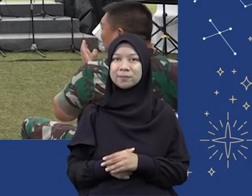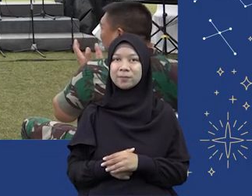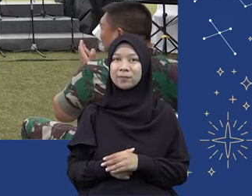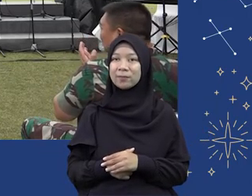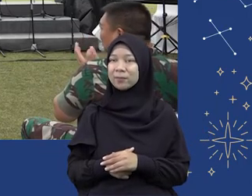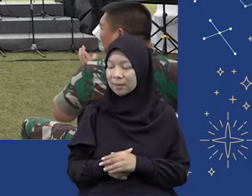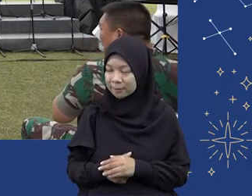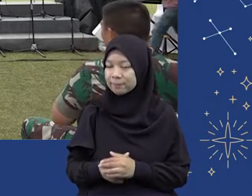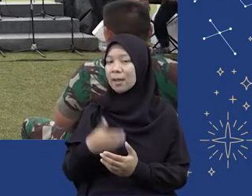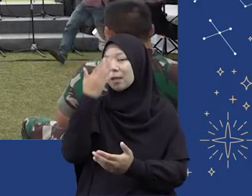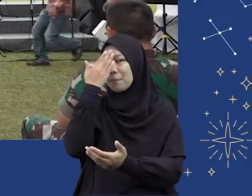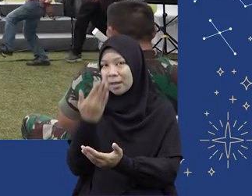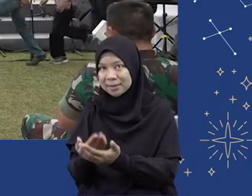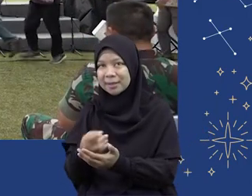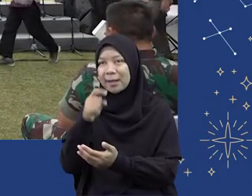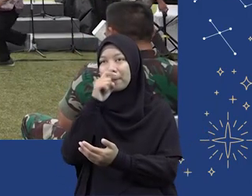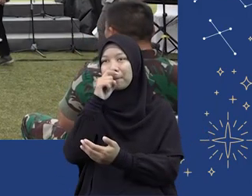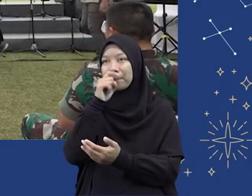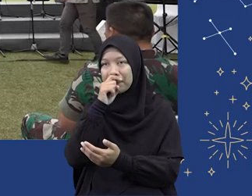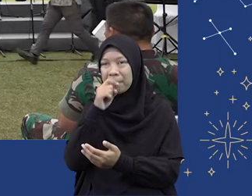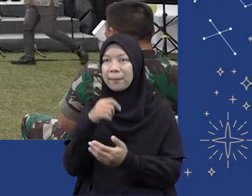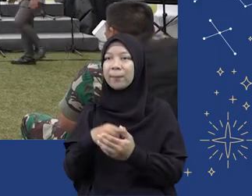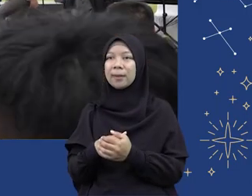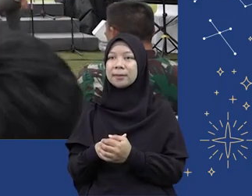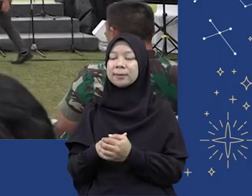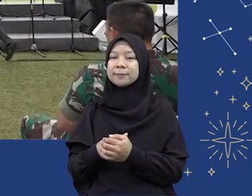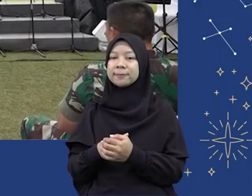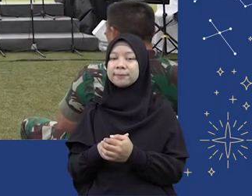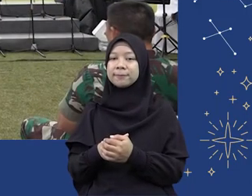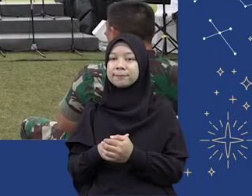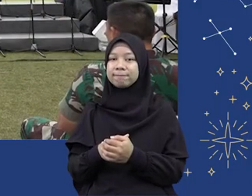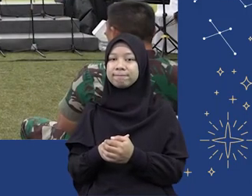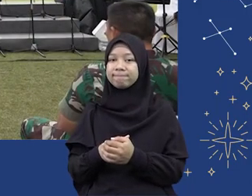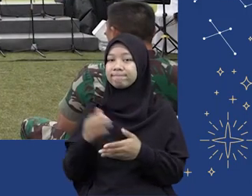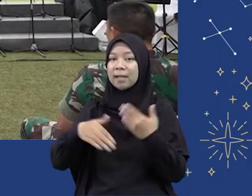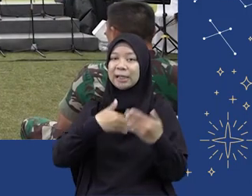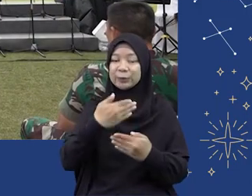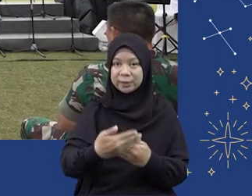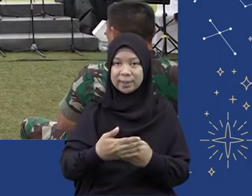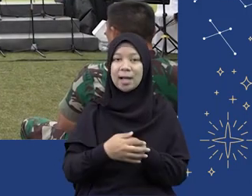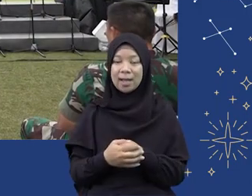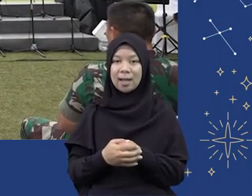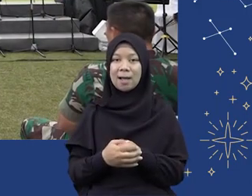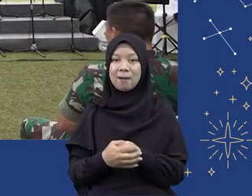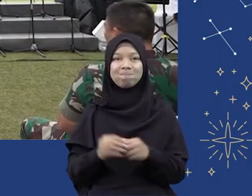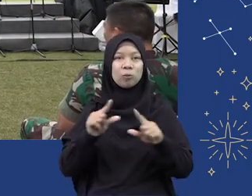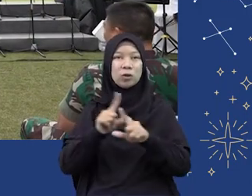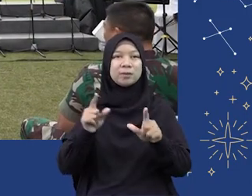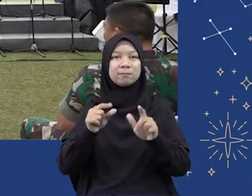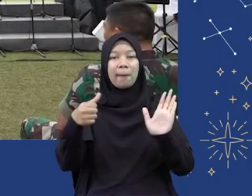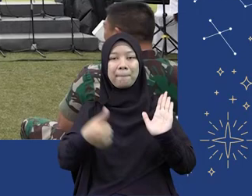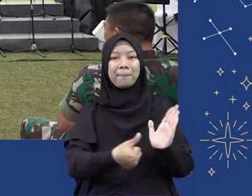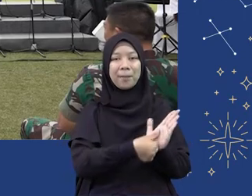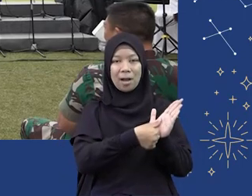Terima kasih Bapak Gubernur kiranya berkenan untuk tetap di panggung selanjutnya peluncuran perangko sahabat